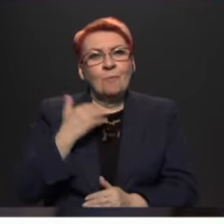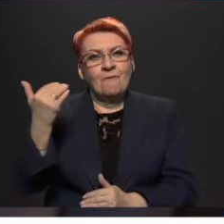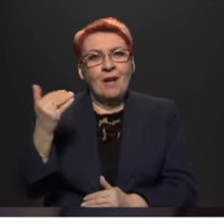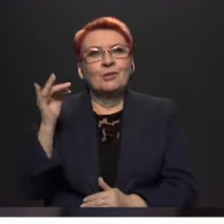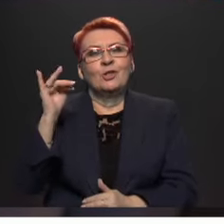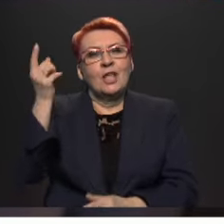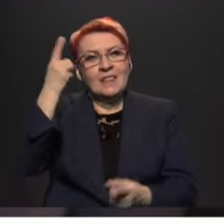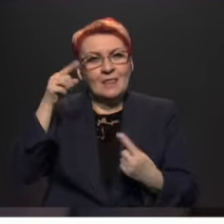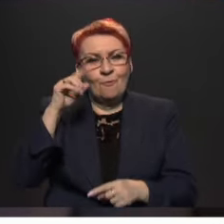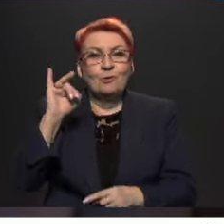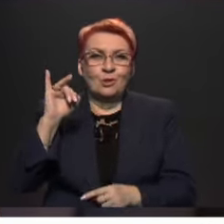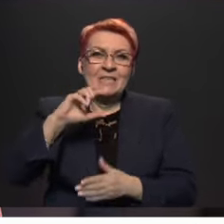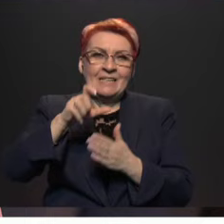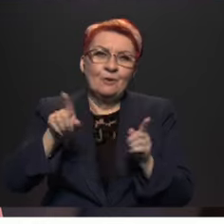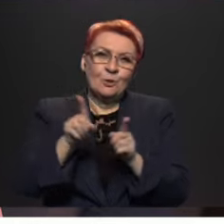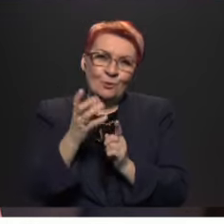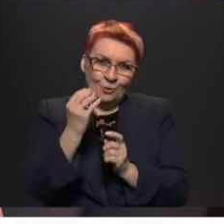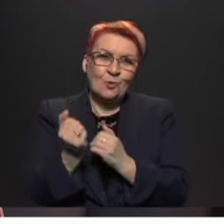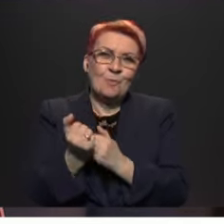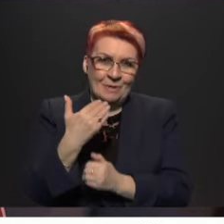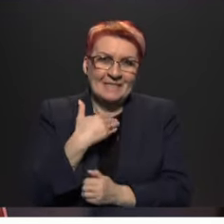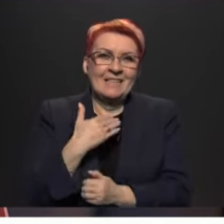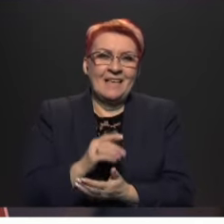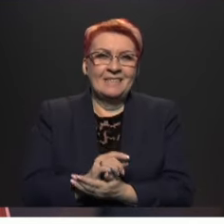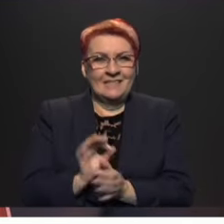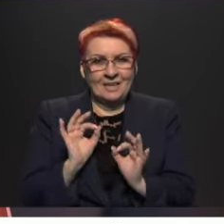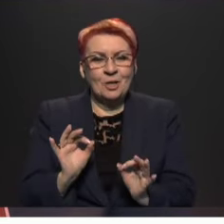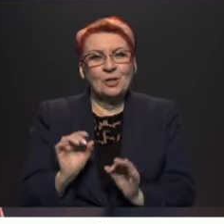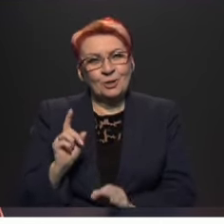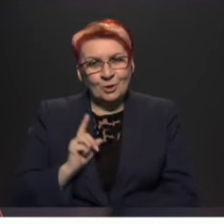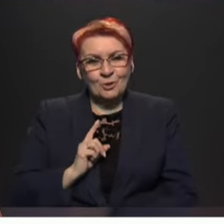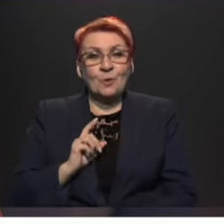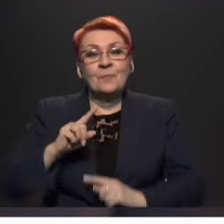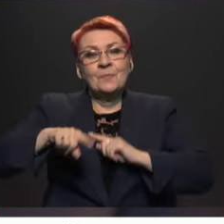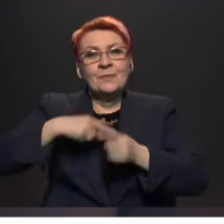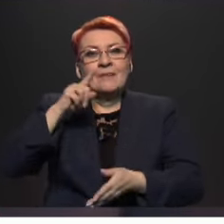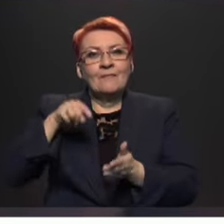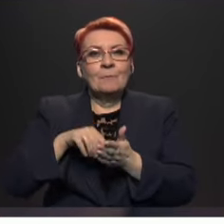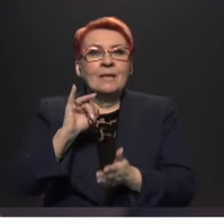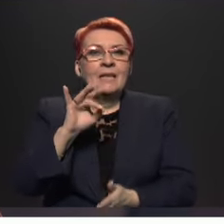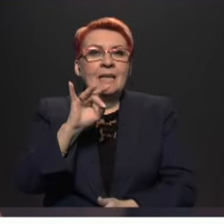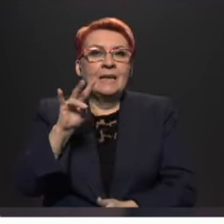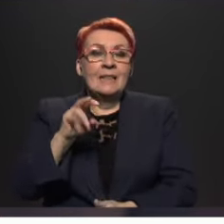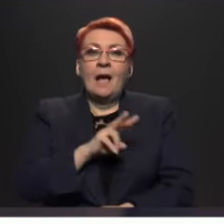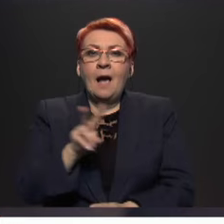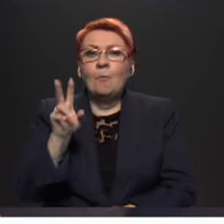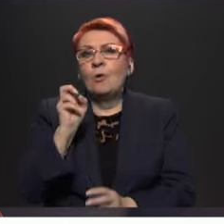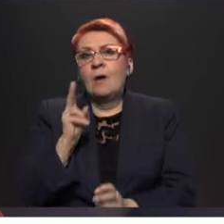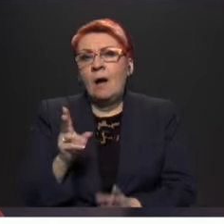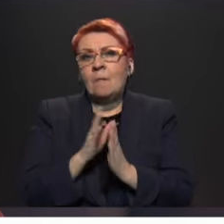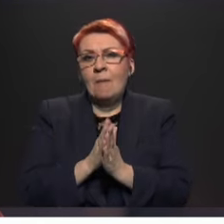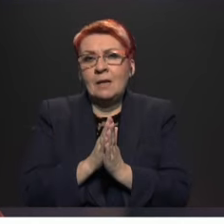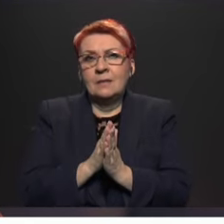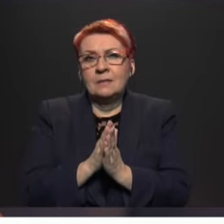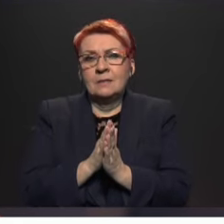присылайте и ваше стихотворение в том числе. Батюшка, а следующий вопрос у нас от Ирины. Здравствуйте. Кому и как молиться об устройстве личной